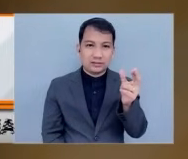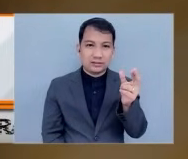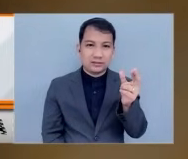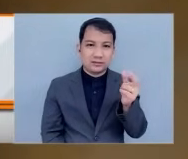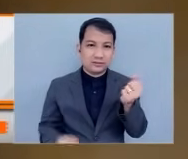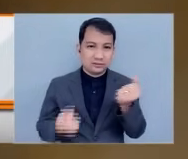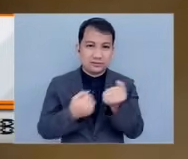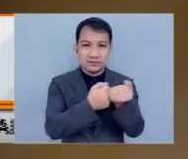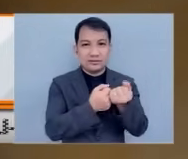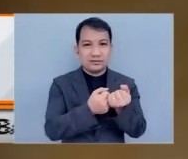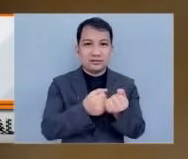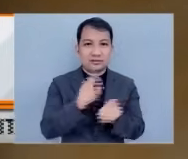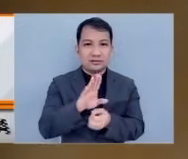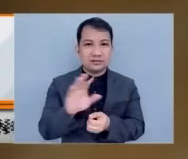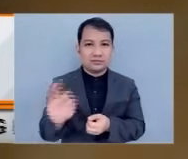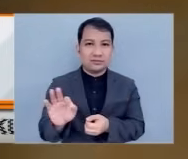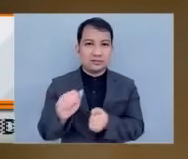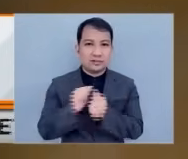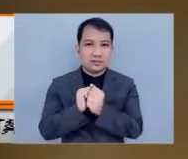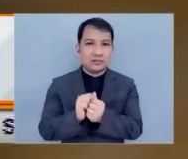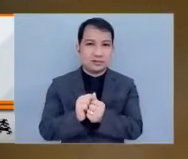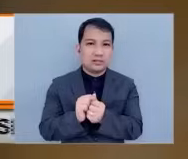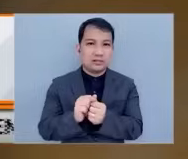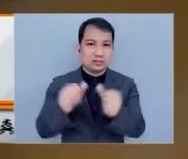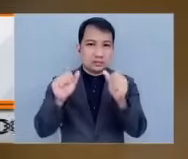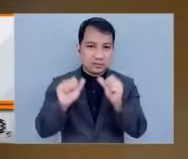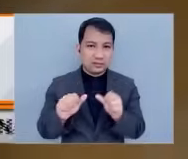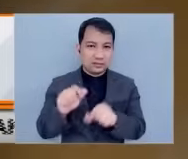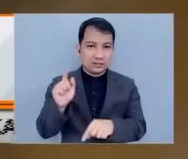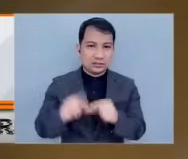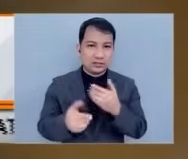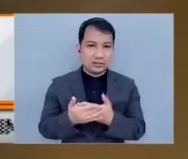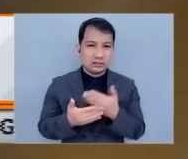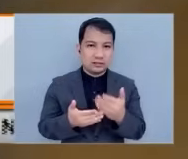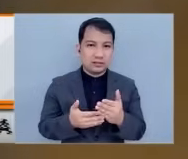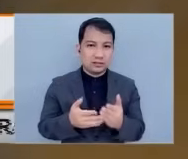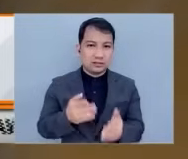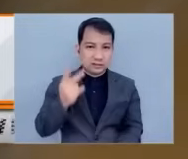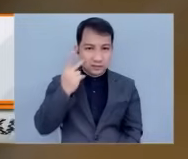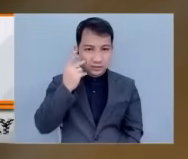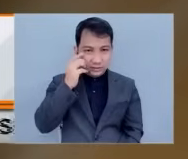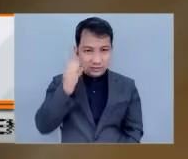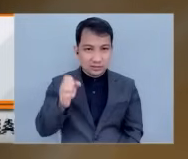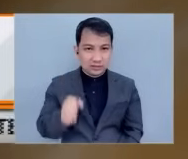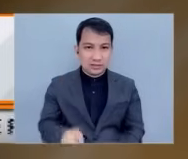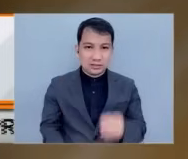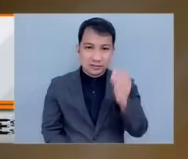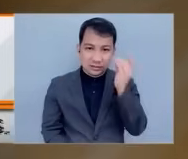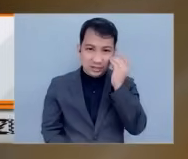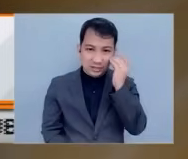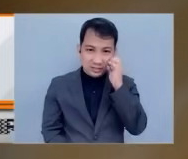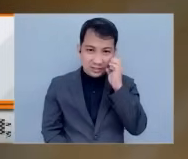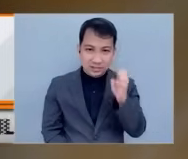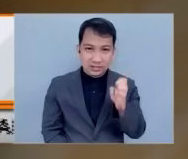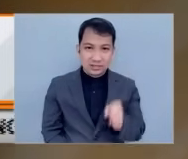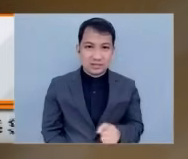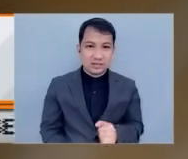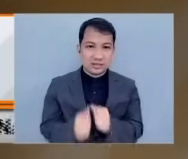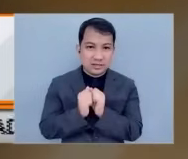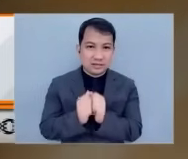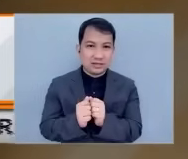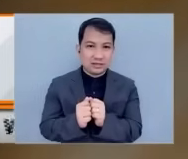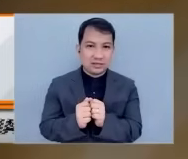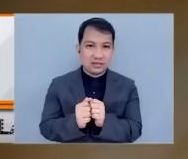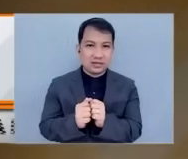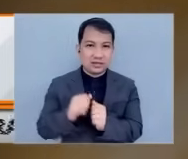nobyo. Kasama niyang co-star sa Can't Buy Me Love na sina Kayla Estrada at Darren Espanto. Naroon din sina Jane Oineza